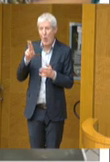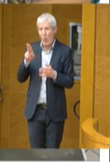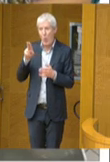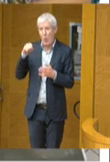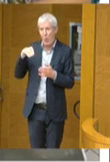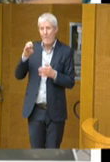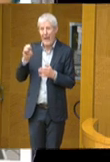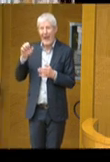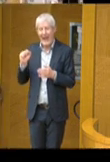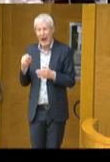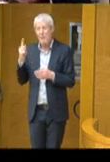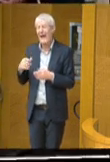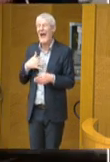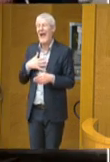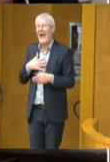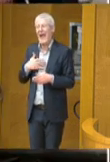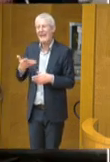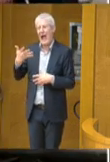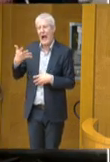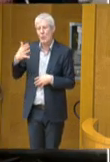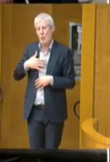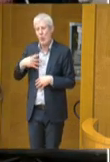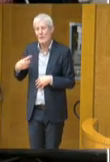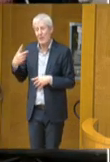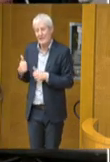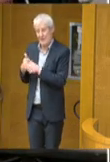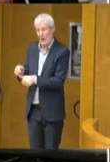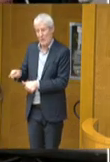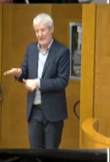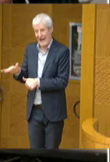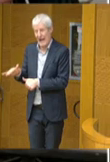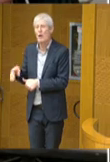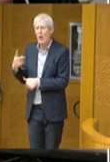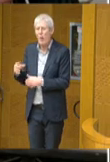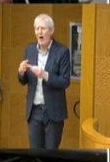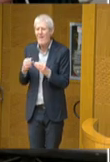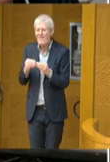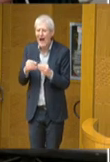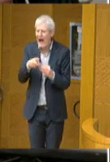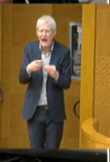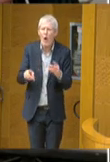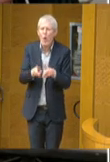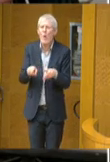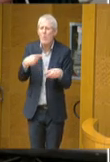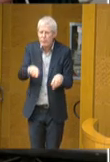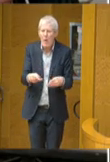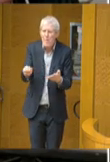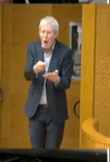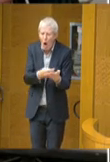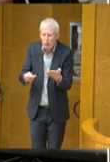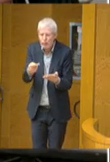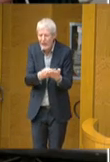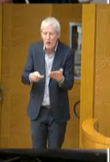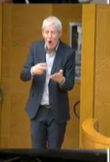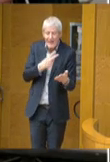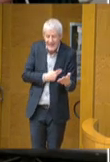l'UMEA per l'età adulta che seguirà questi ragazzi poi, in maniera tale da realizzare poi quel progetto di vita che loro hanno iniziato